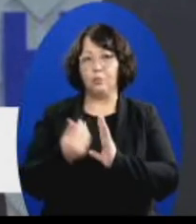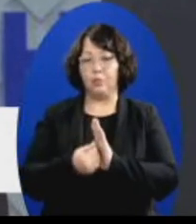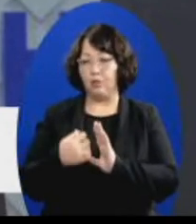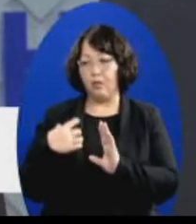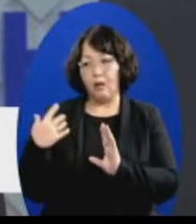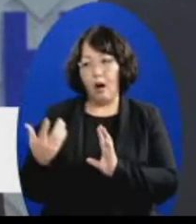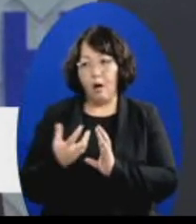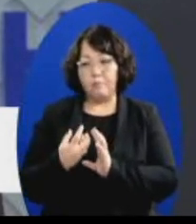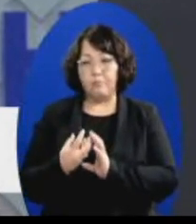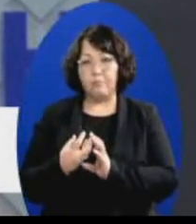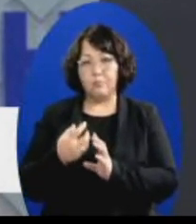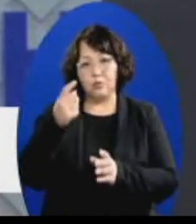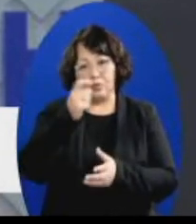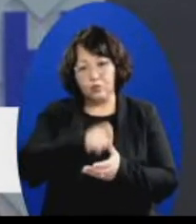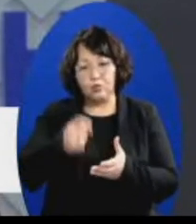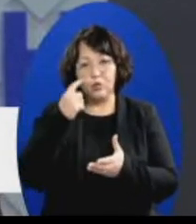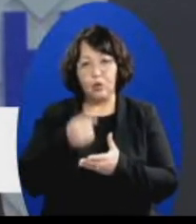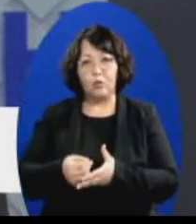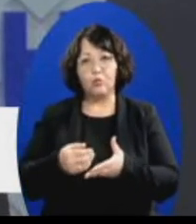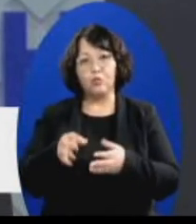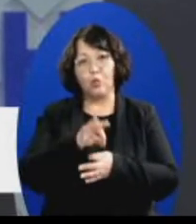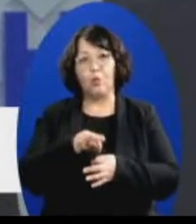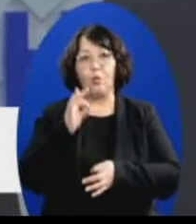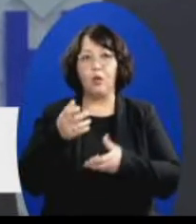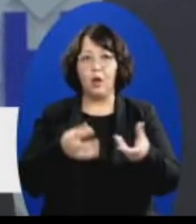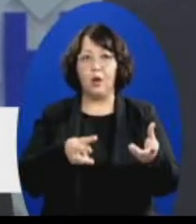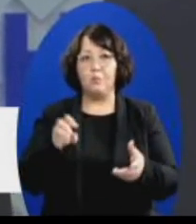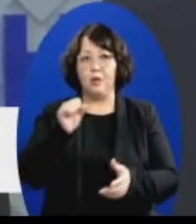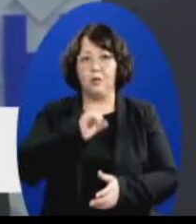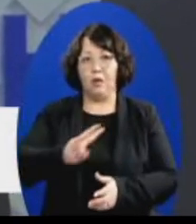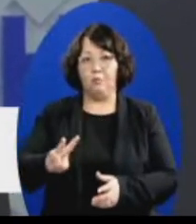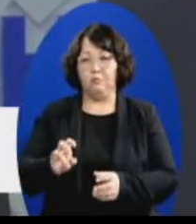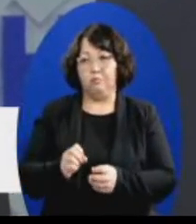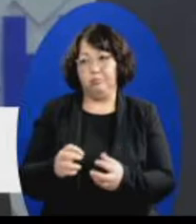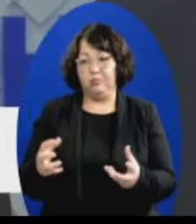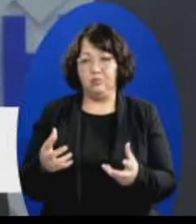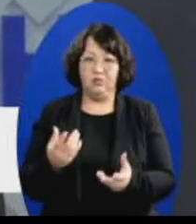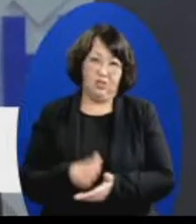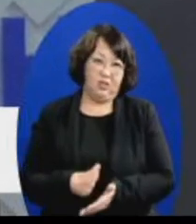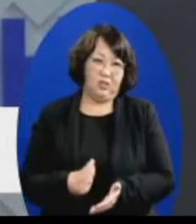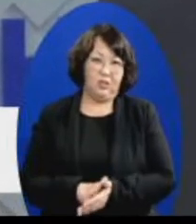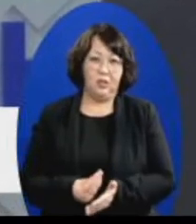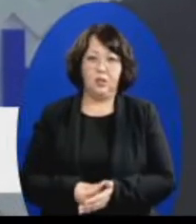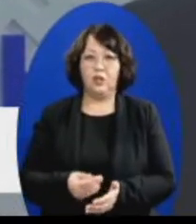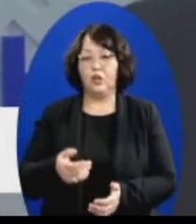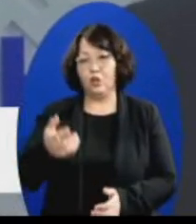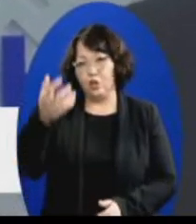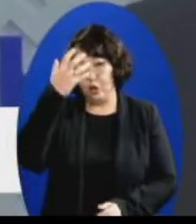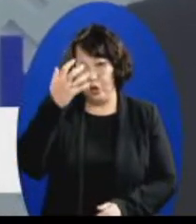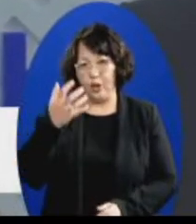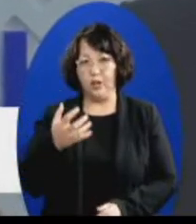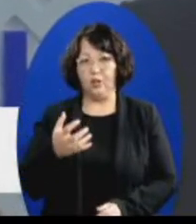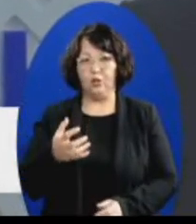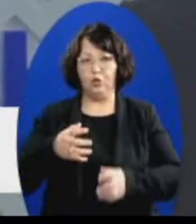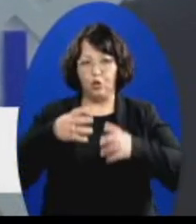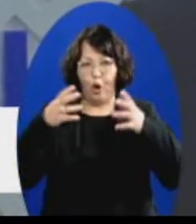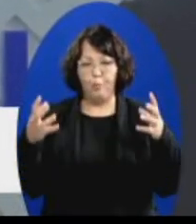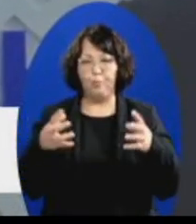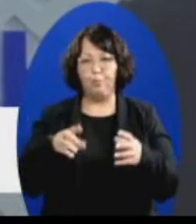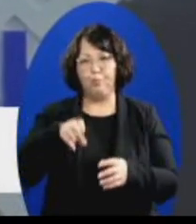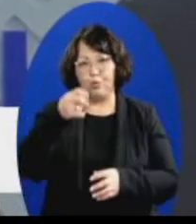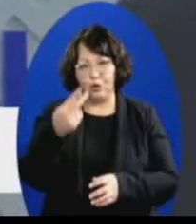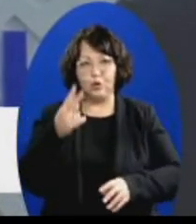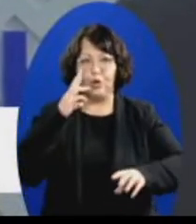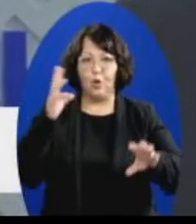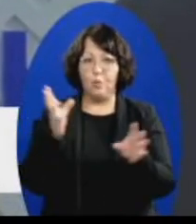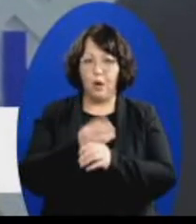саналаа өгөхөд өнөөдрийн Монгол Ардын намын авсан санал бол ингээд хүлцэж явах жишээ. А энийг төрийн энэ багцар бүтэж одоо